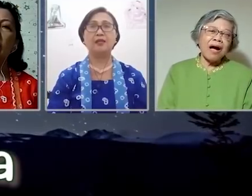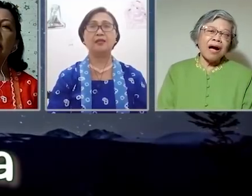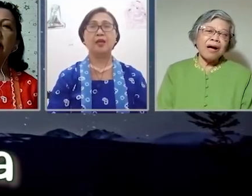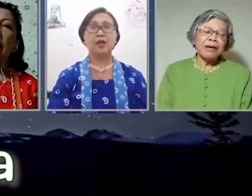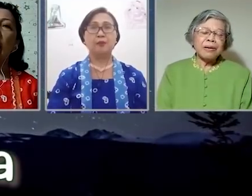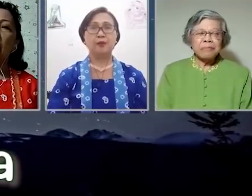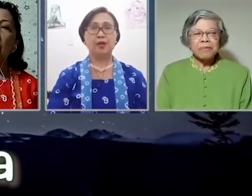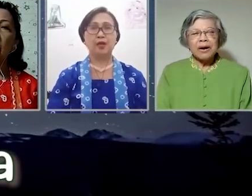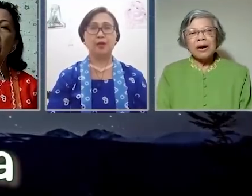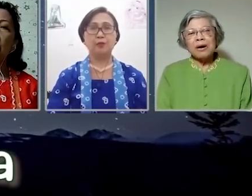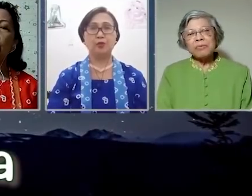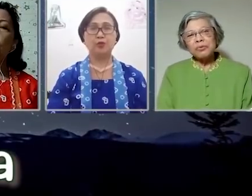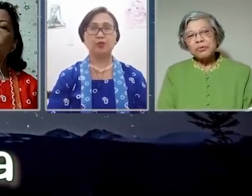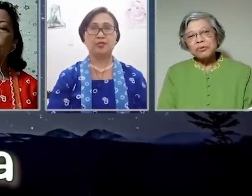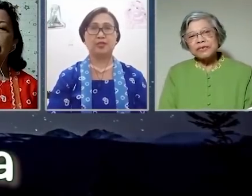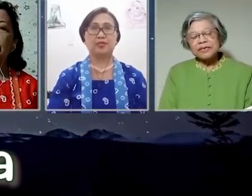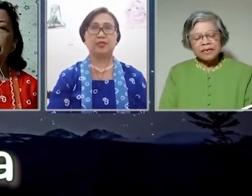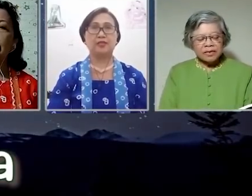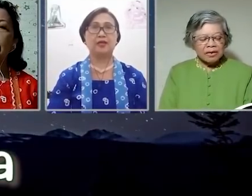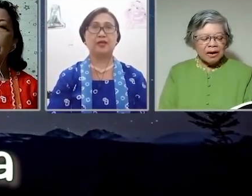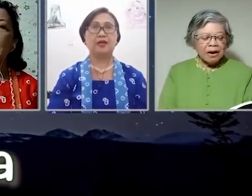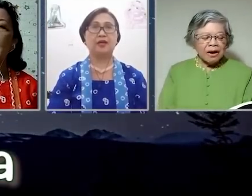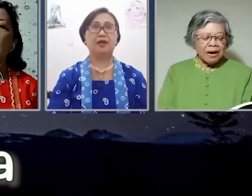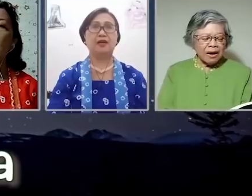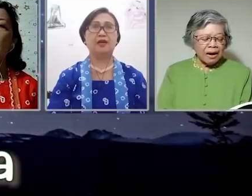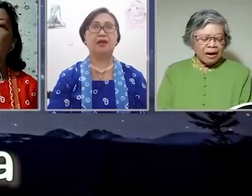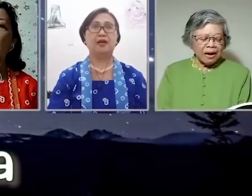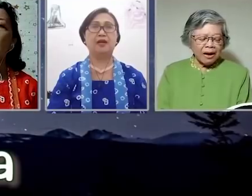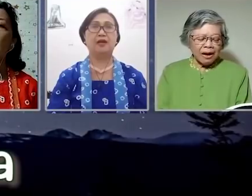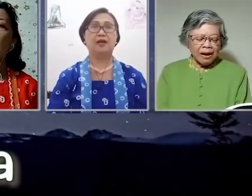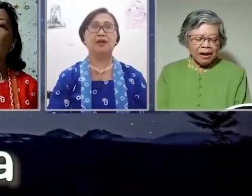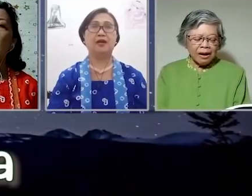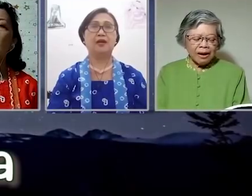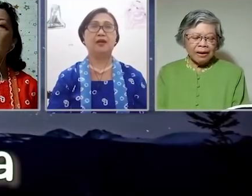Oroh huh jiwa